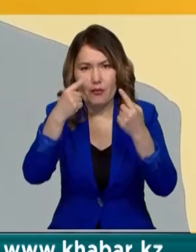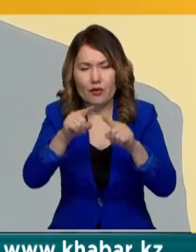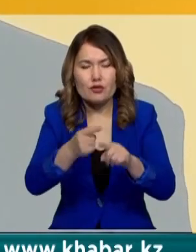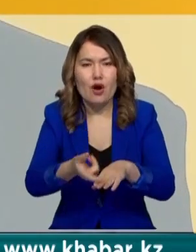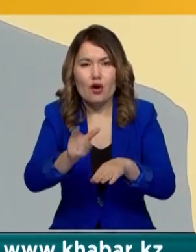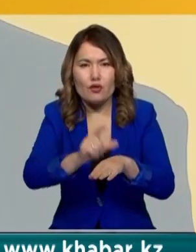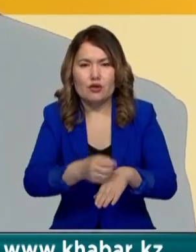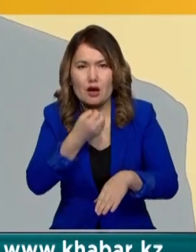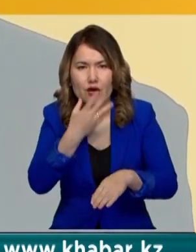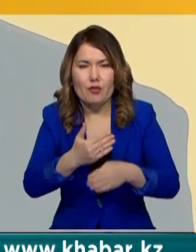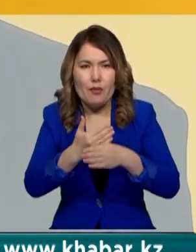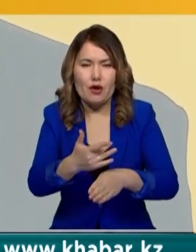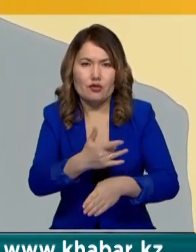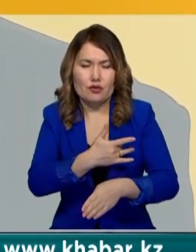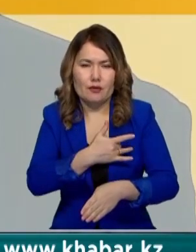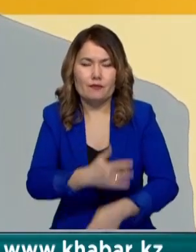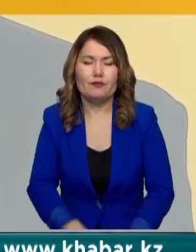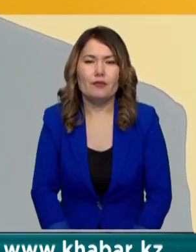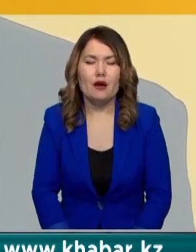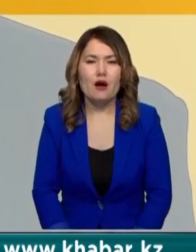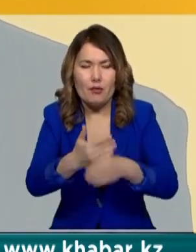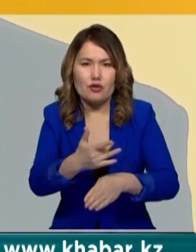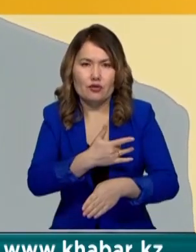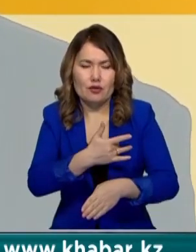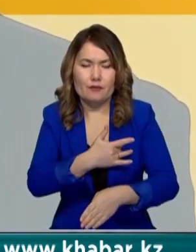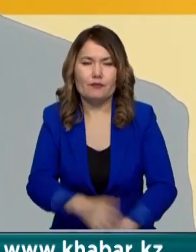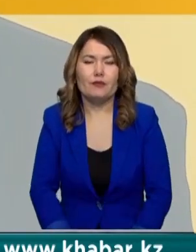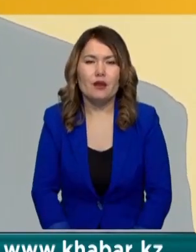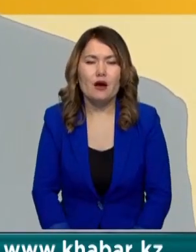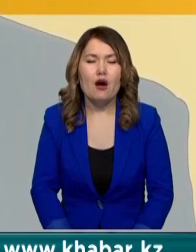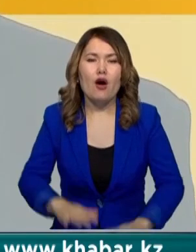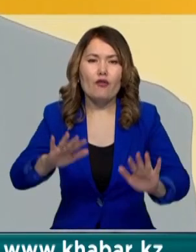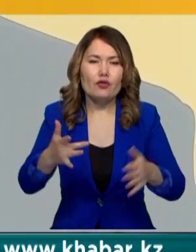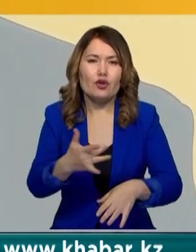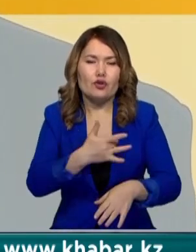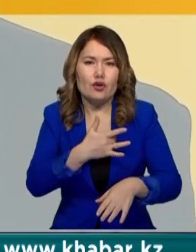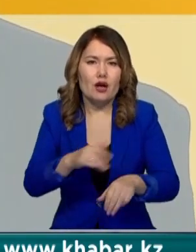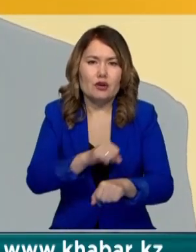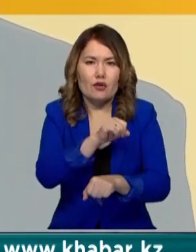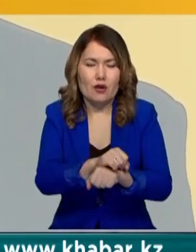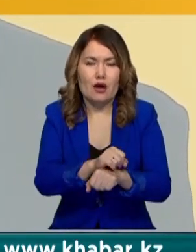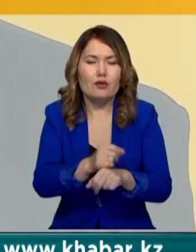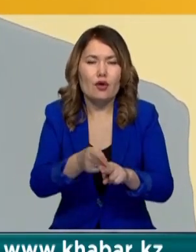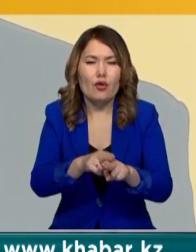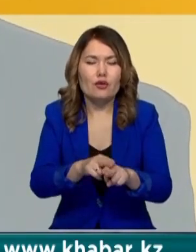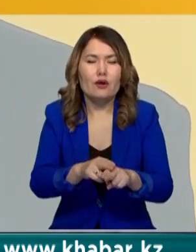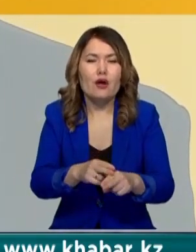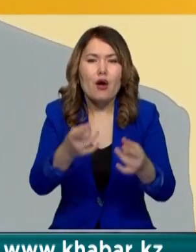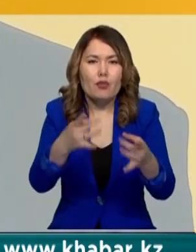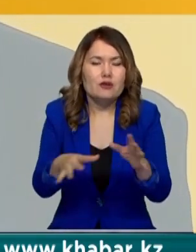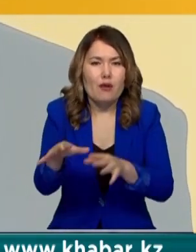Просто надо понять, что голыми руками жүрек аяқ асты тоқтап қалған кезде сізде. Құр массажбен адамды өлімнен